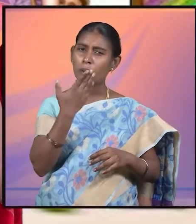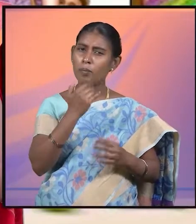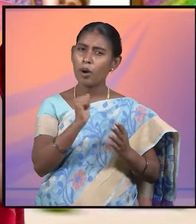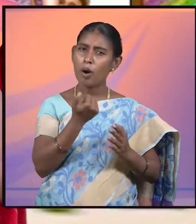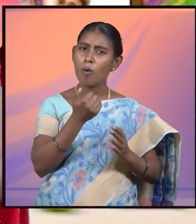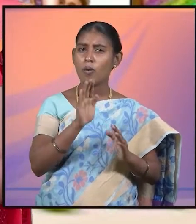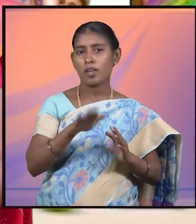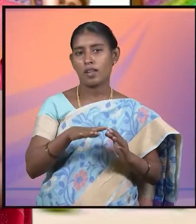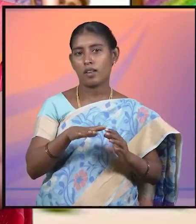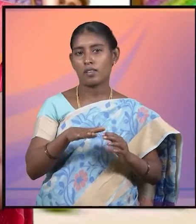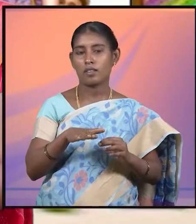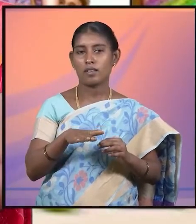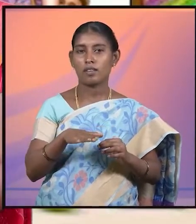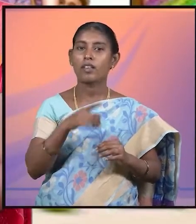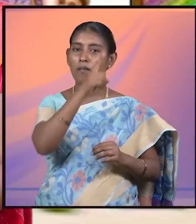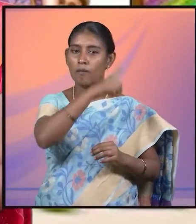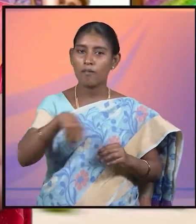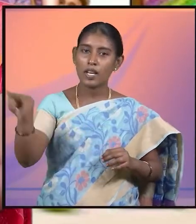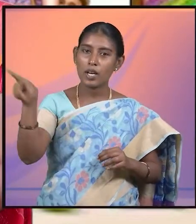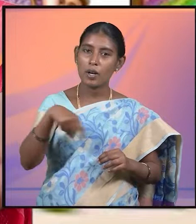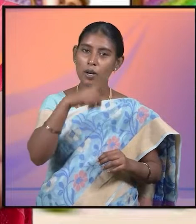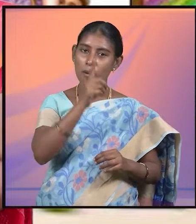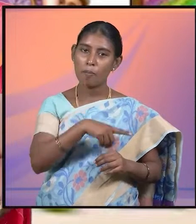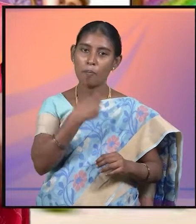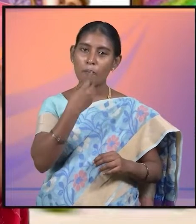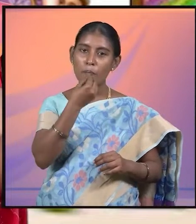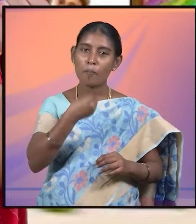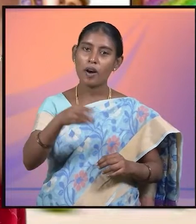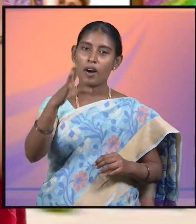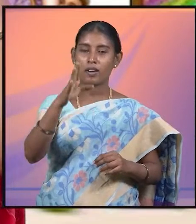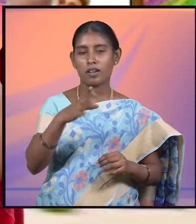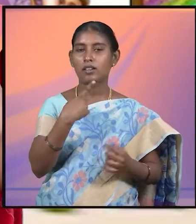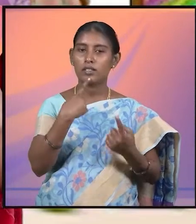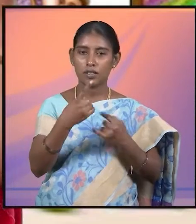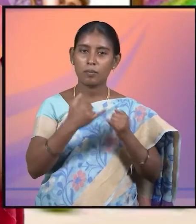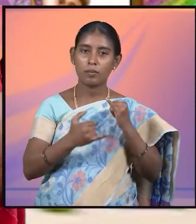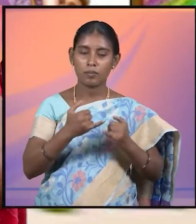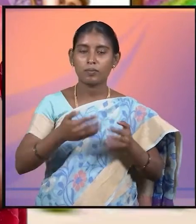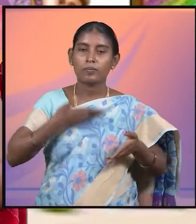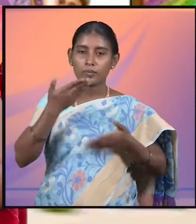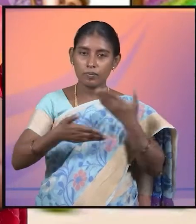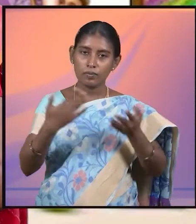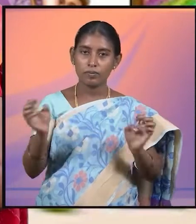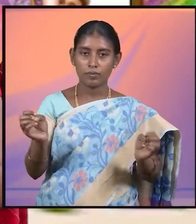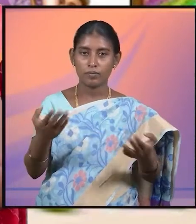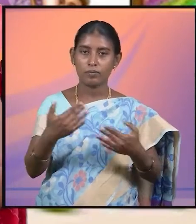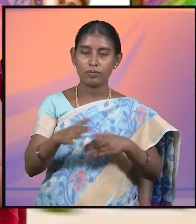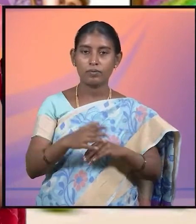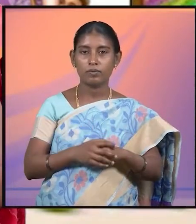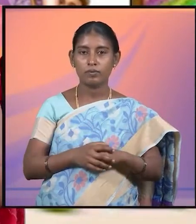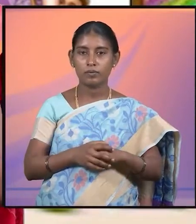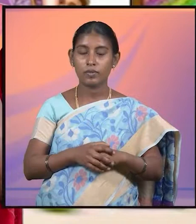பற்றி வில்லுப்பாட்டு வடிவில் கூறுவதே இப்பாடம். தமிழரின் மரபில் பின்னி பிணைந்துள்ள